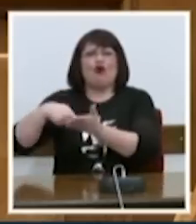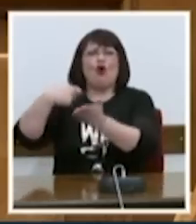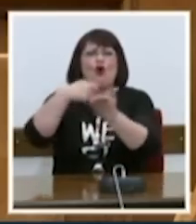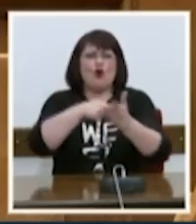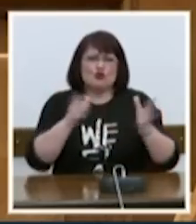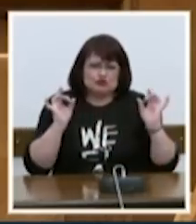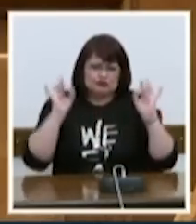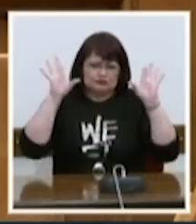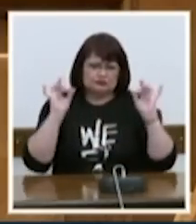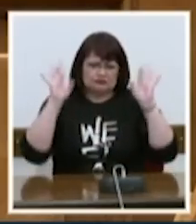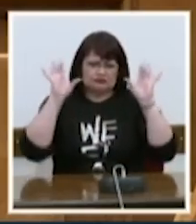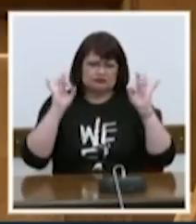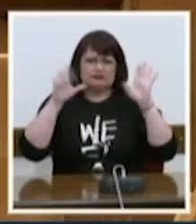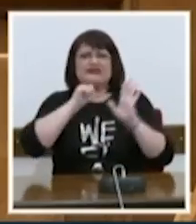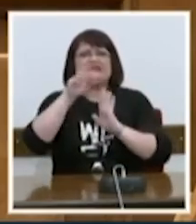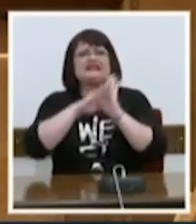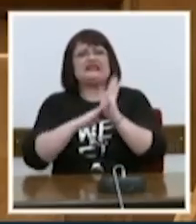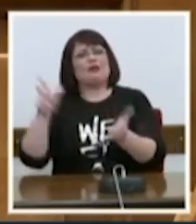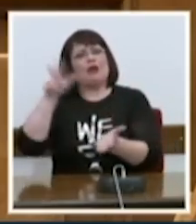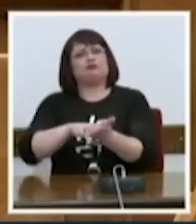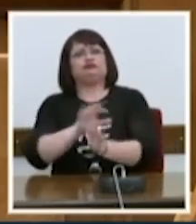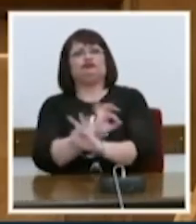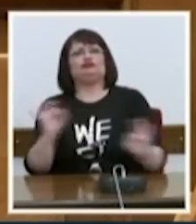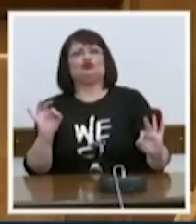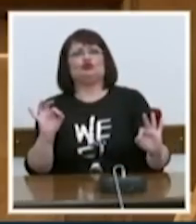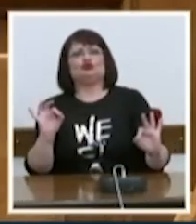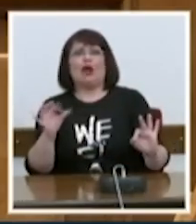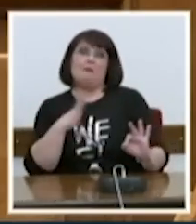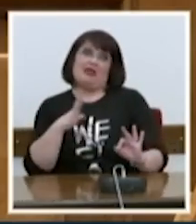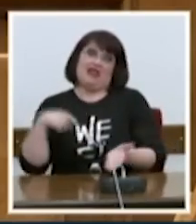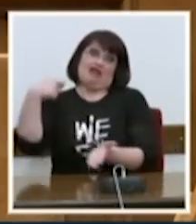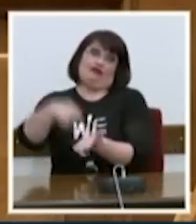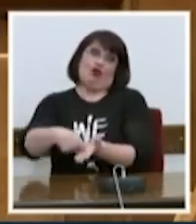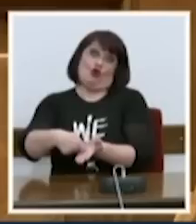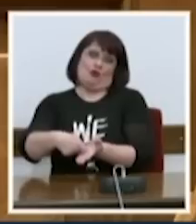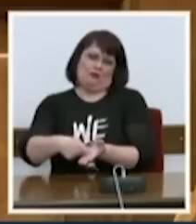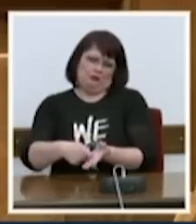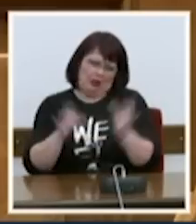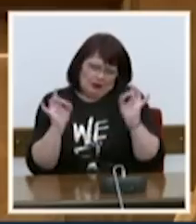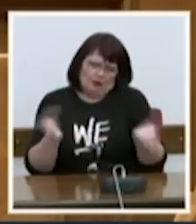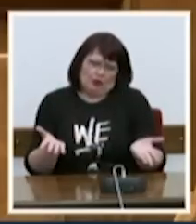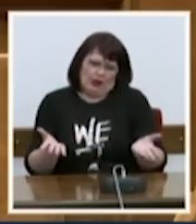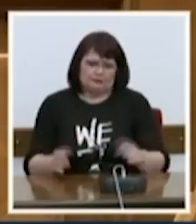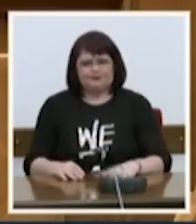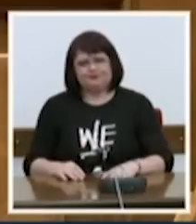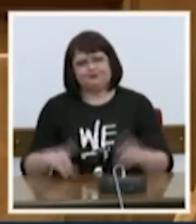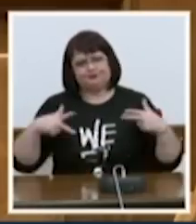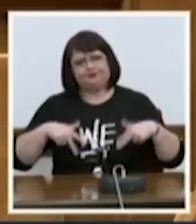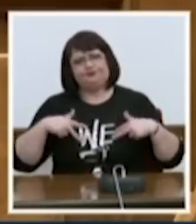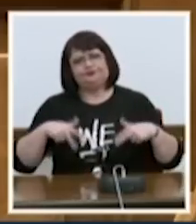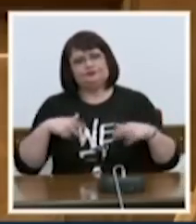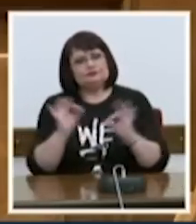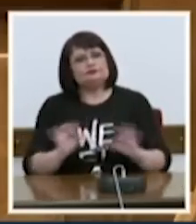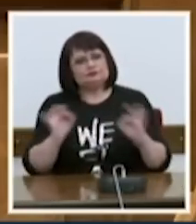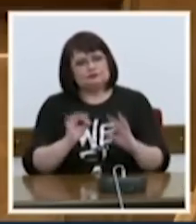συνταγματικά κατοχυρωμένες και φορολογείται εθελοντικά. Την ίδια ώρα που η κυβέρνησή σας ετοιμάζεται